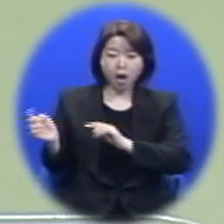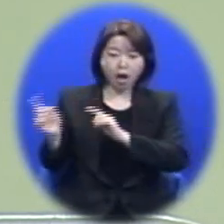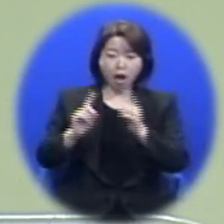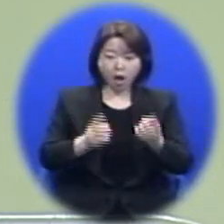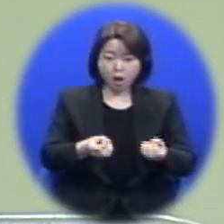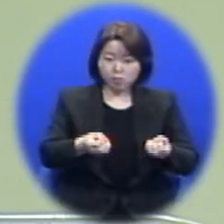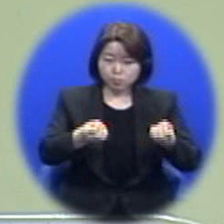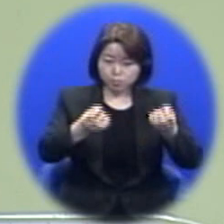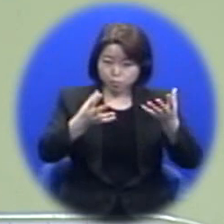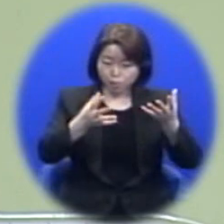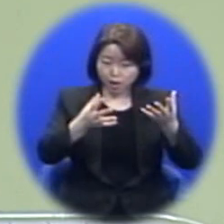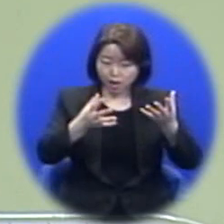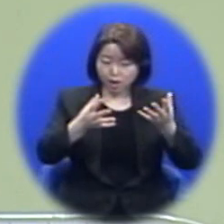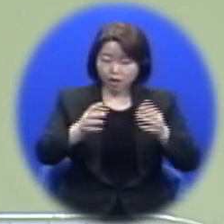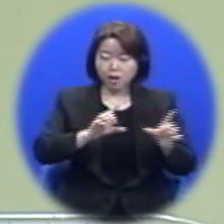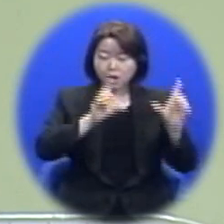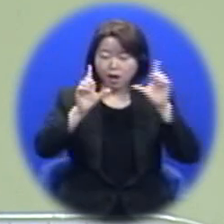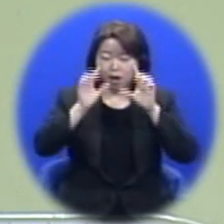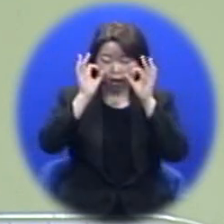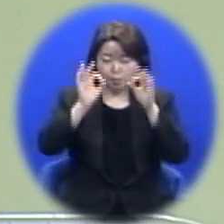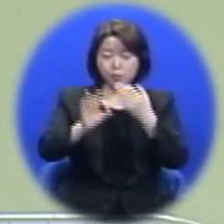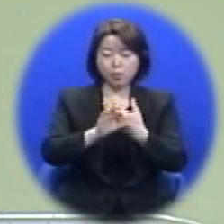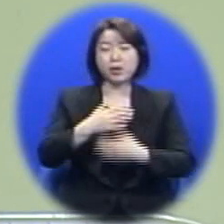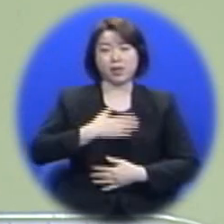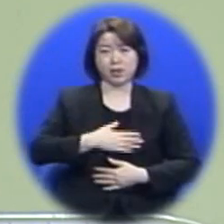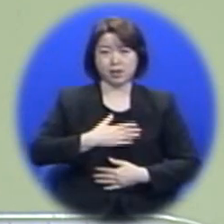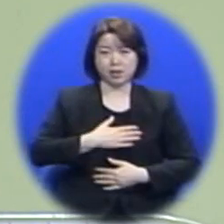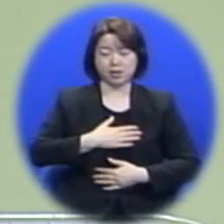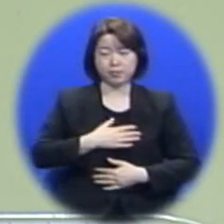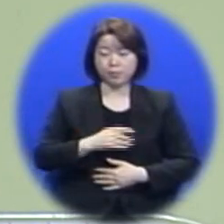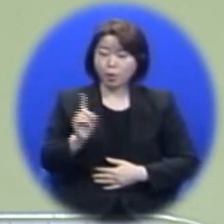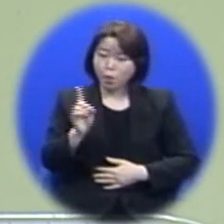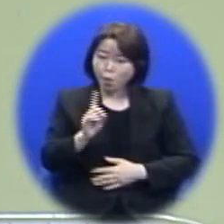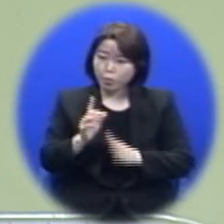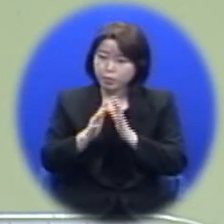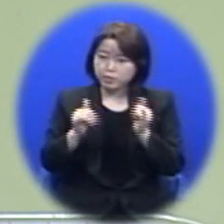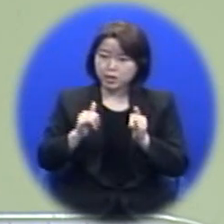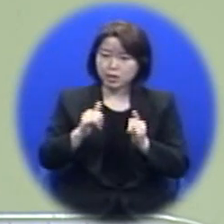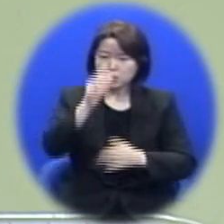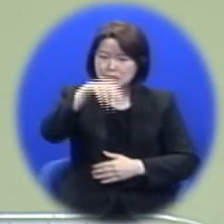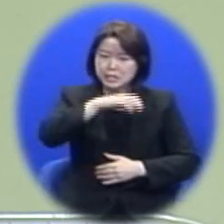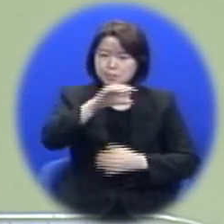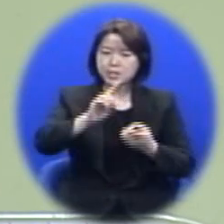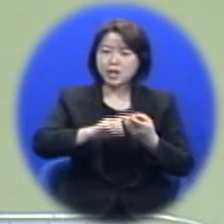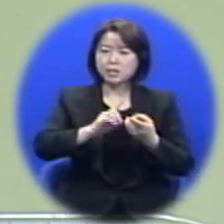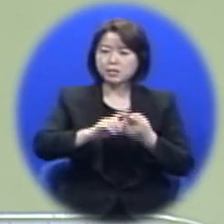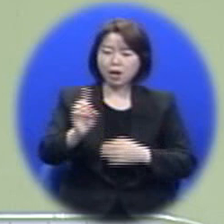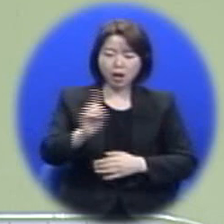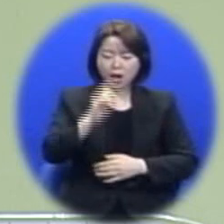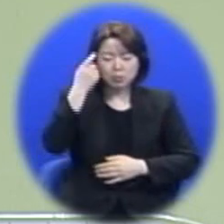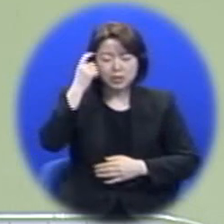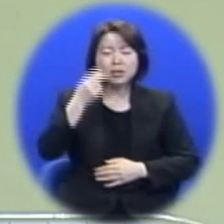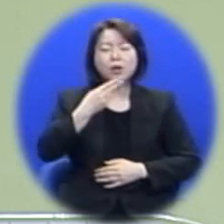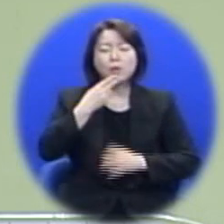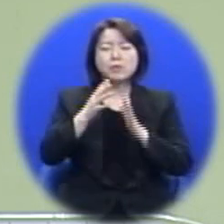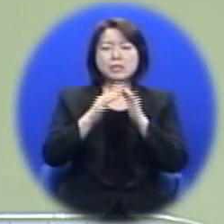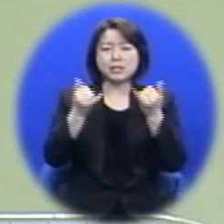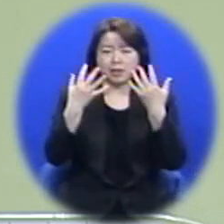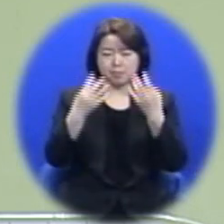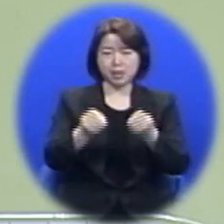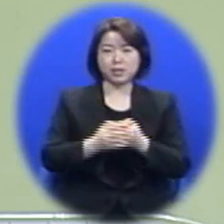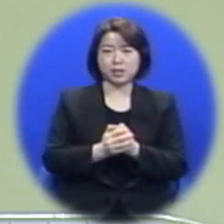어떤 사람은 십자가 에 대해서 아무 생각이 없는 사람이 있습니다 요즘 인터넷에서